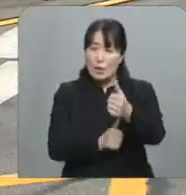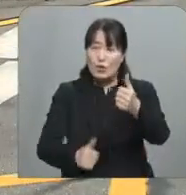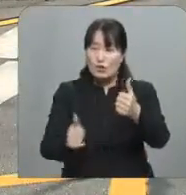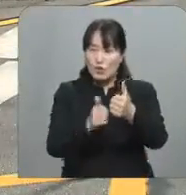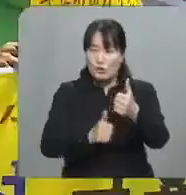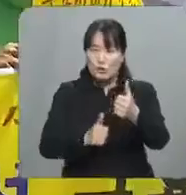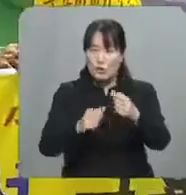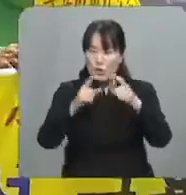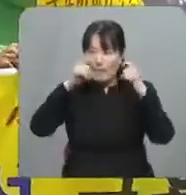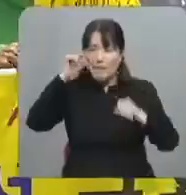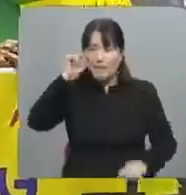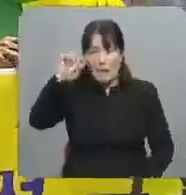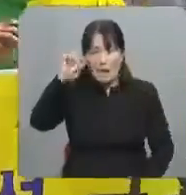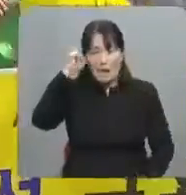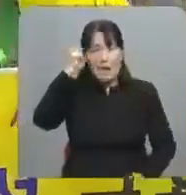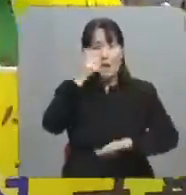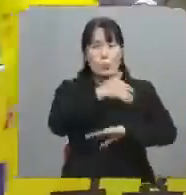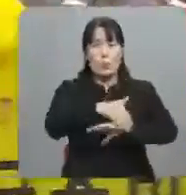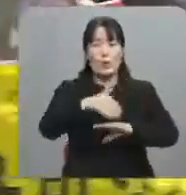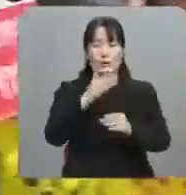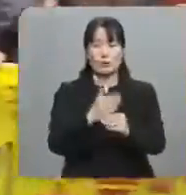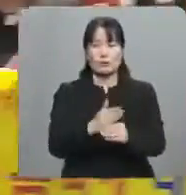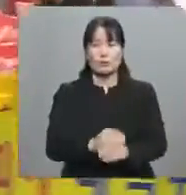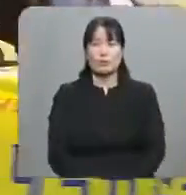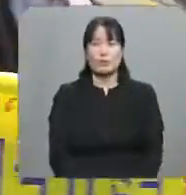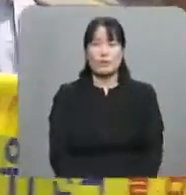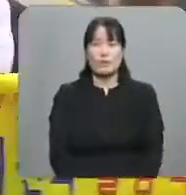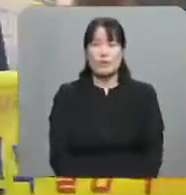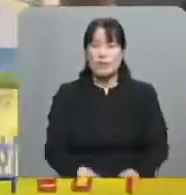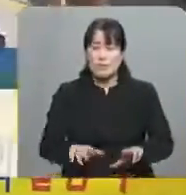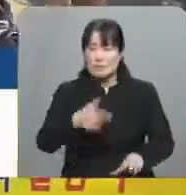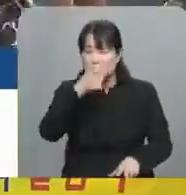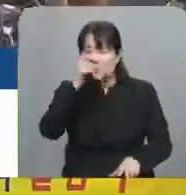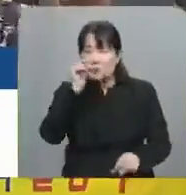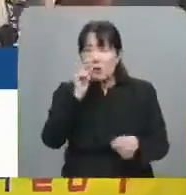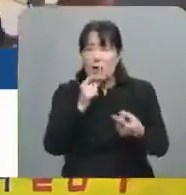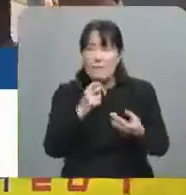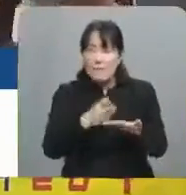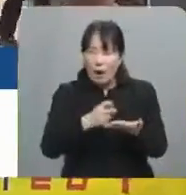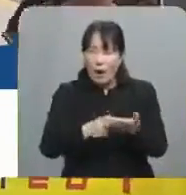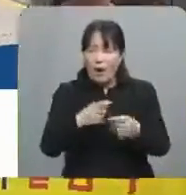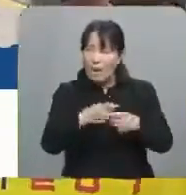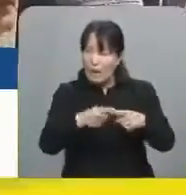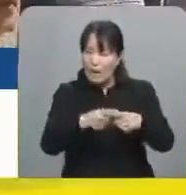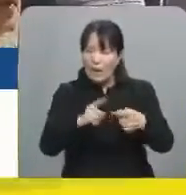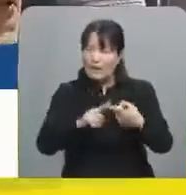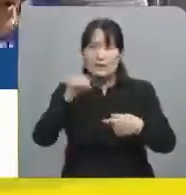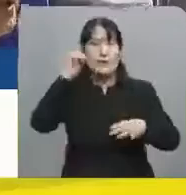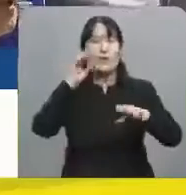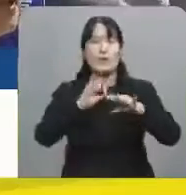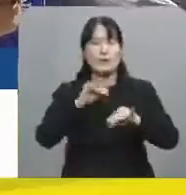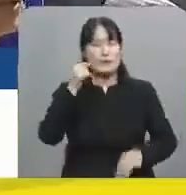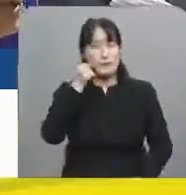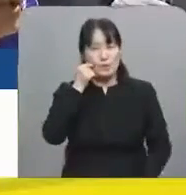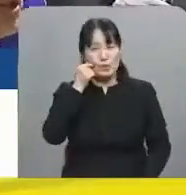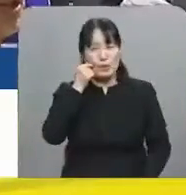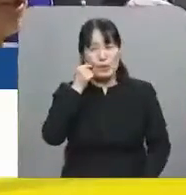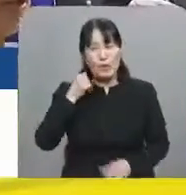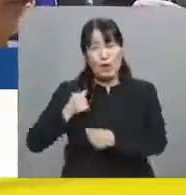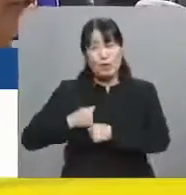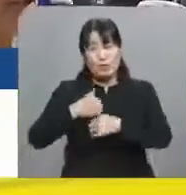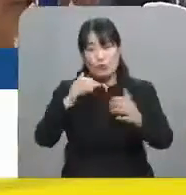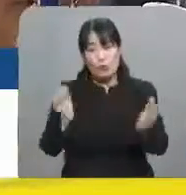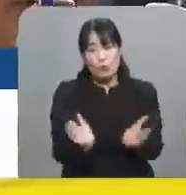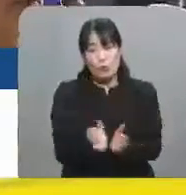강경 대응을 예고했습니다. 반쪽짜리 법안에 대해서 동의할 수 없습니다. 블랙이글스